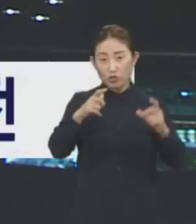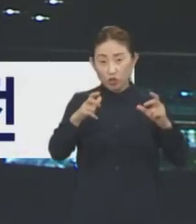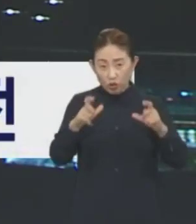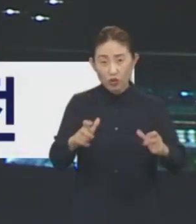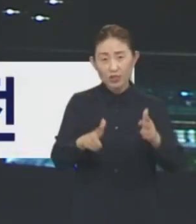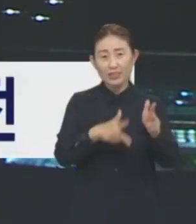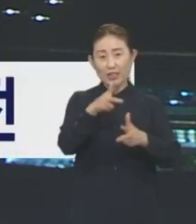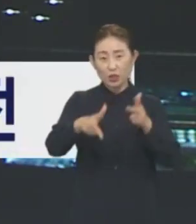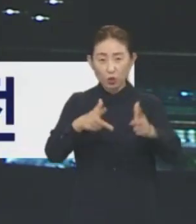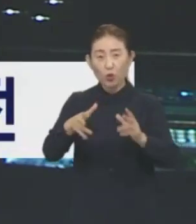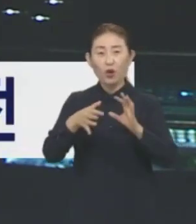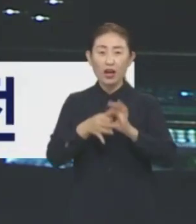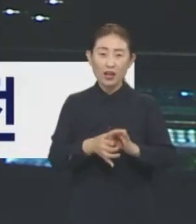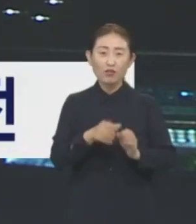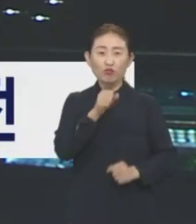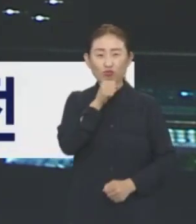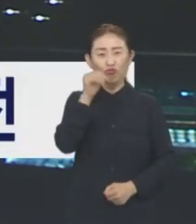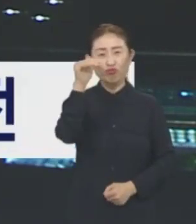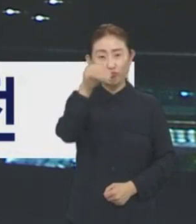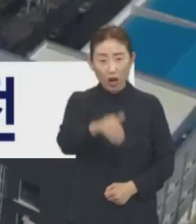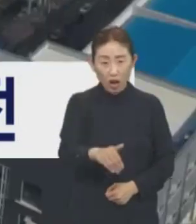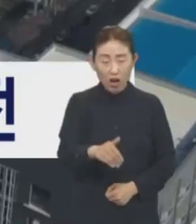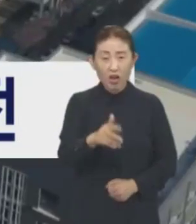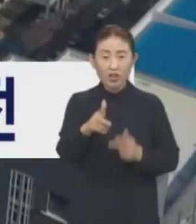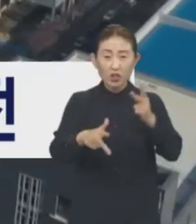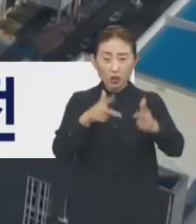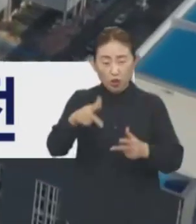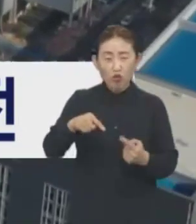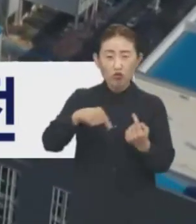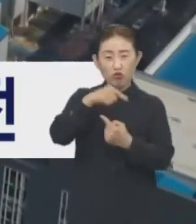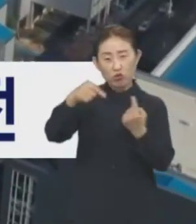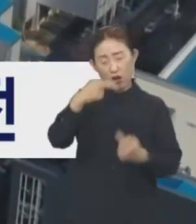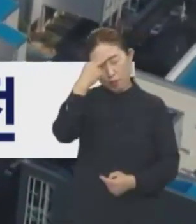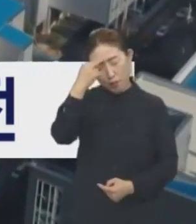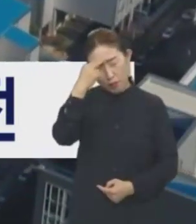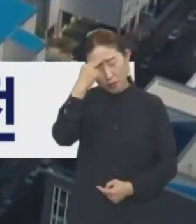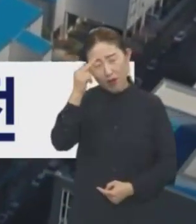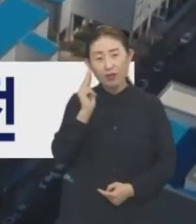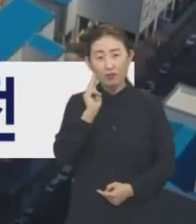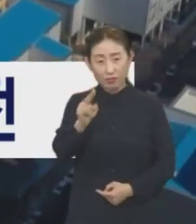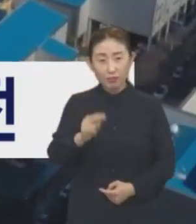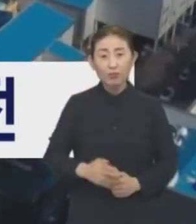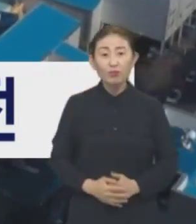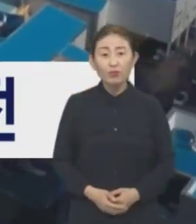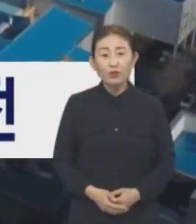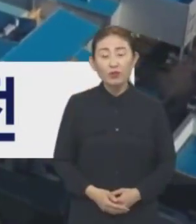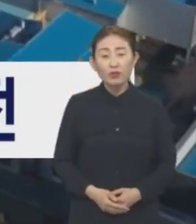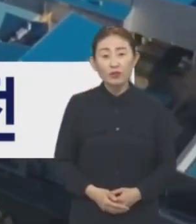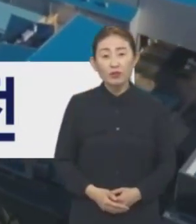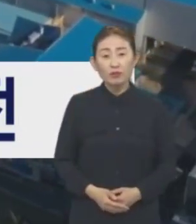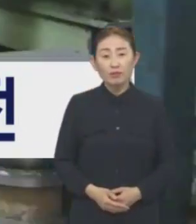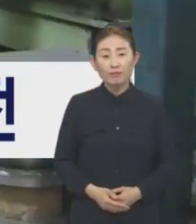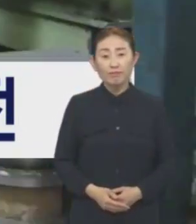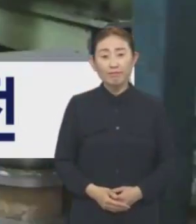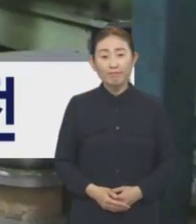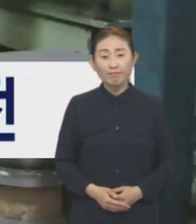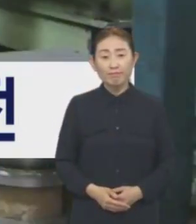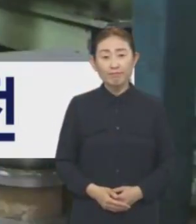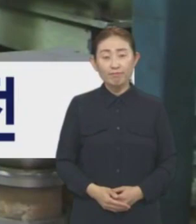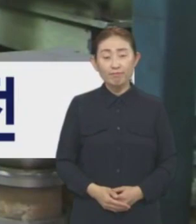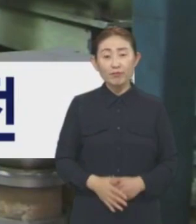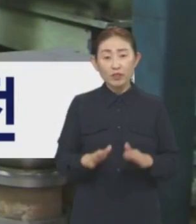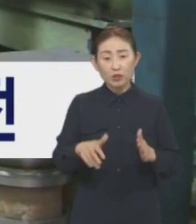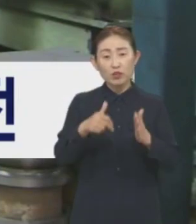충청권 제조업의 관련 지표가 하락하는 등 제조업체들의 경영난이 여전한 것으로 나타났습니다. 한국은행 대전세종